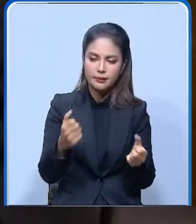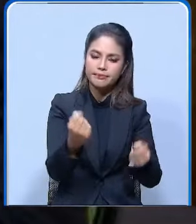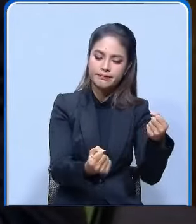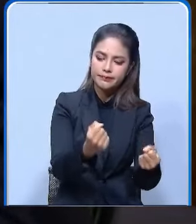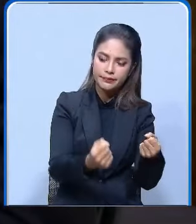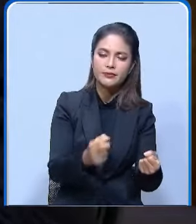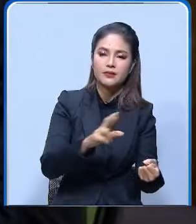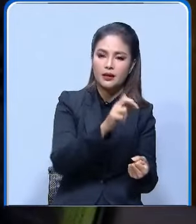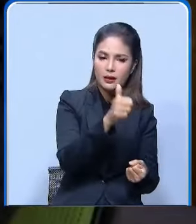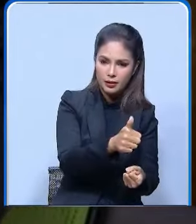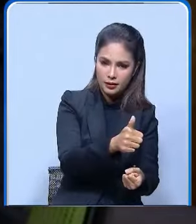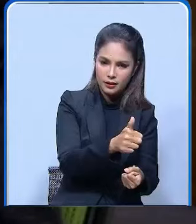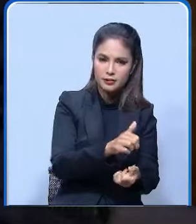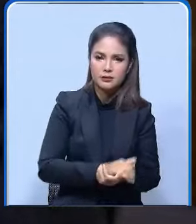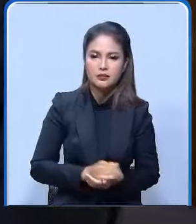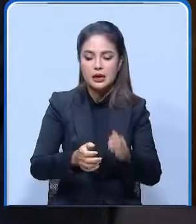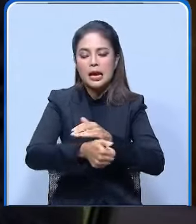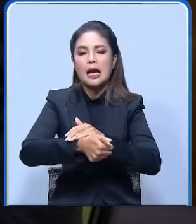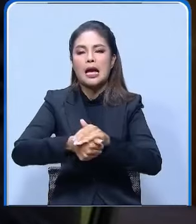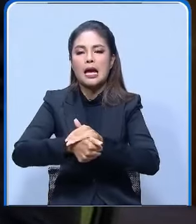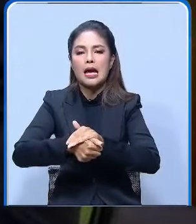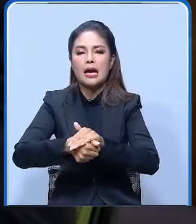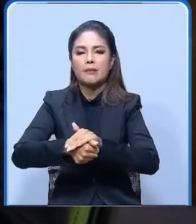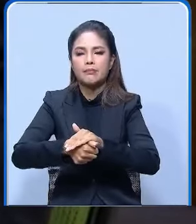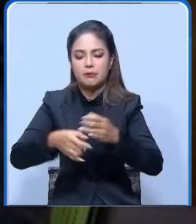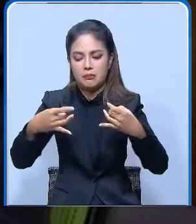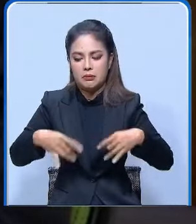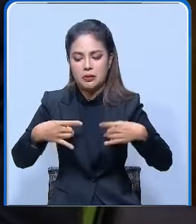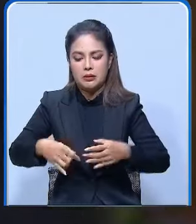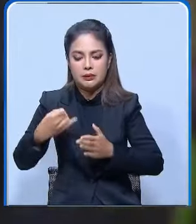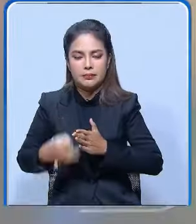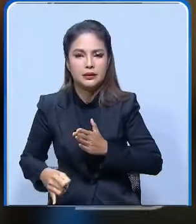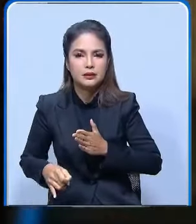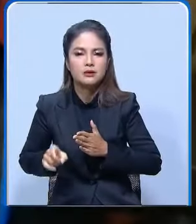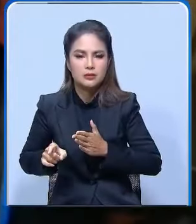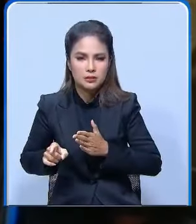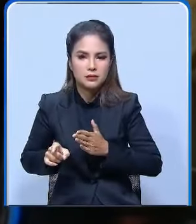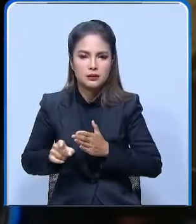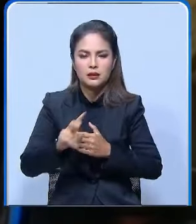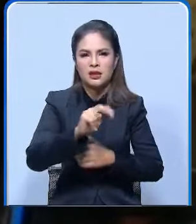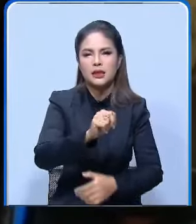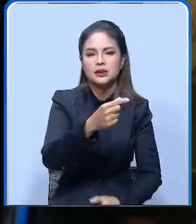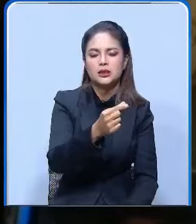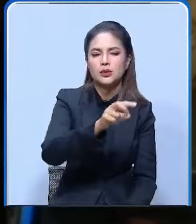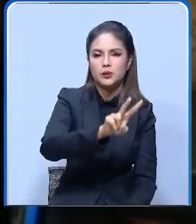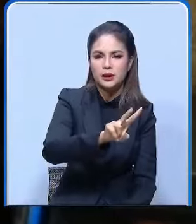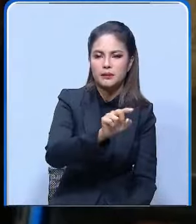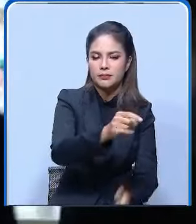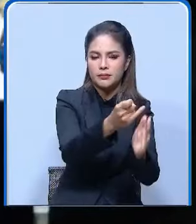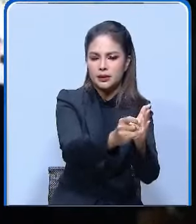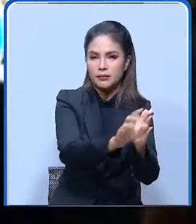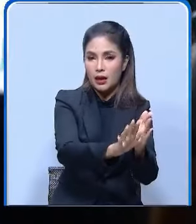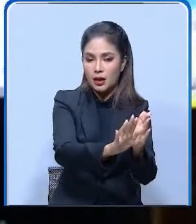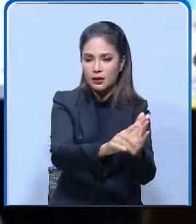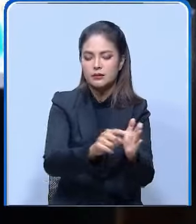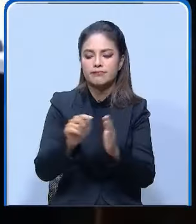ใช้อยู่แต่การเอาไปซุกเอาไว้แบบนั้นคือปัญหาถึงได้บอกว่า NGV ไม่ใช่จำเลย บทพิสูจน์ต่อไปเป็นหน้าที่